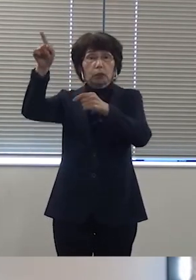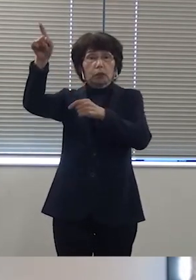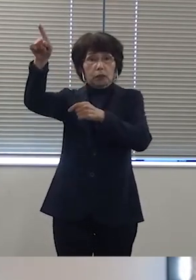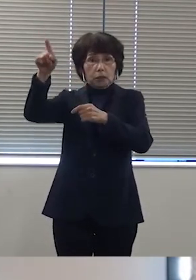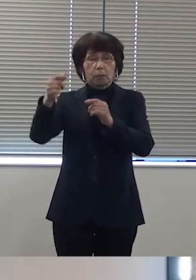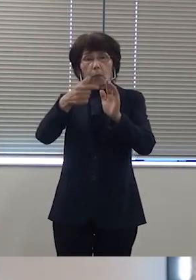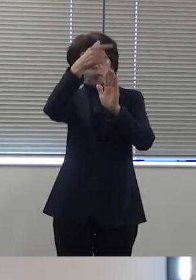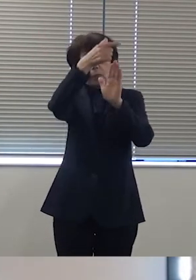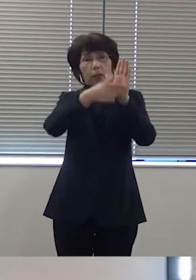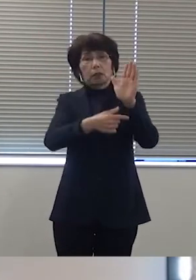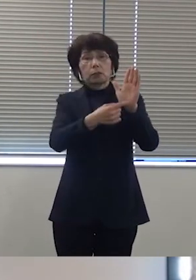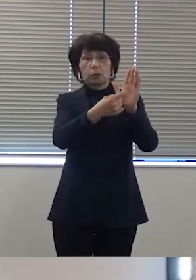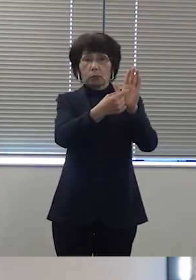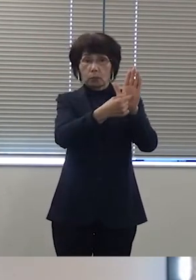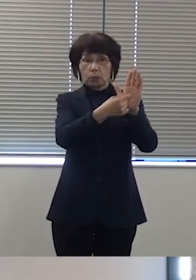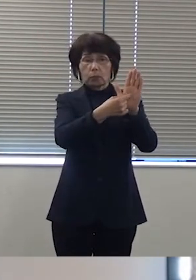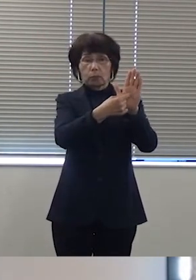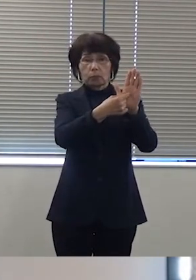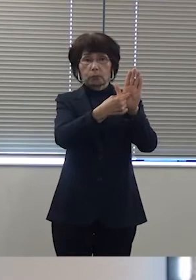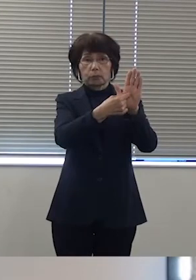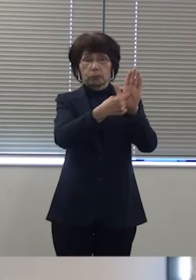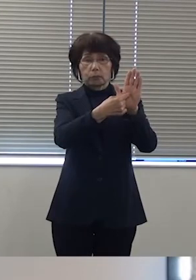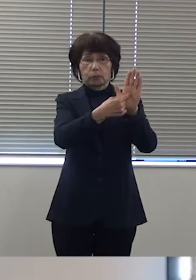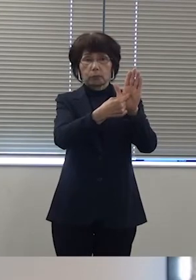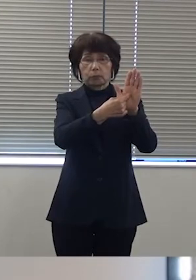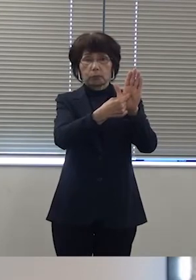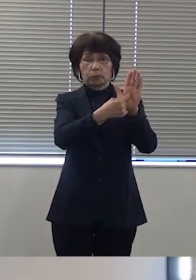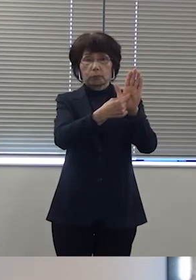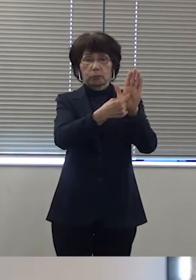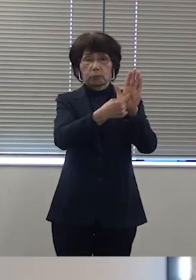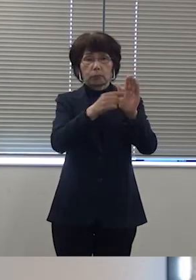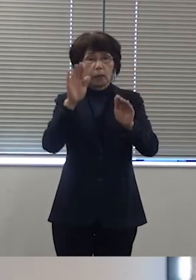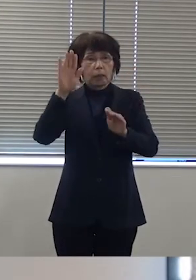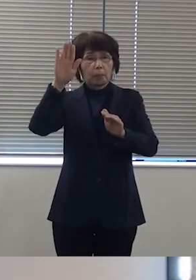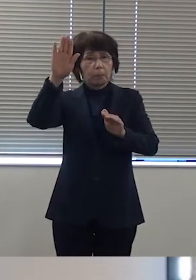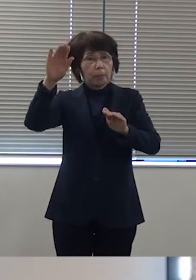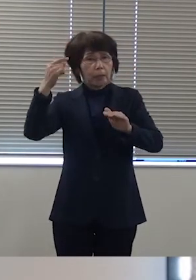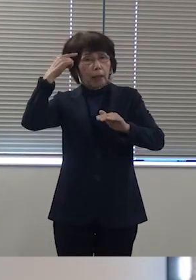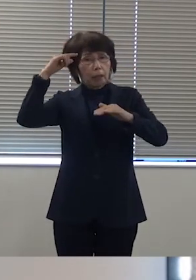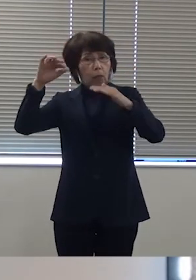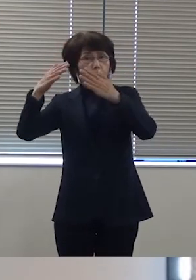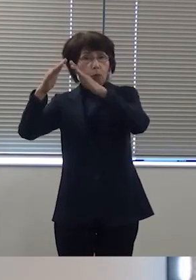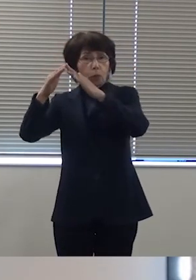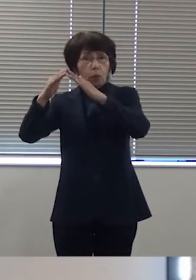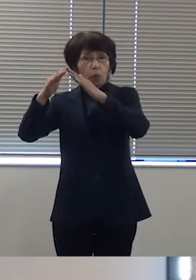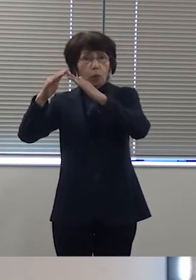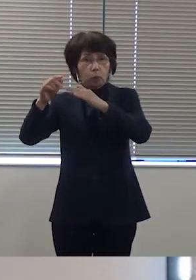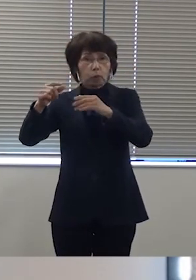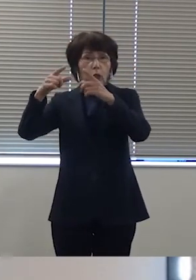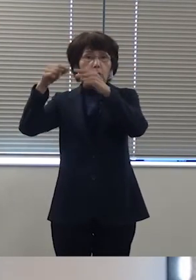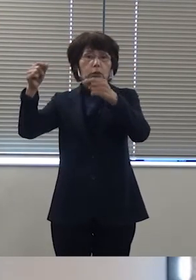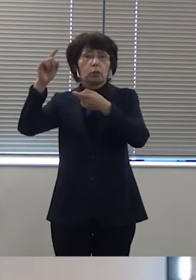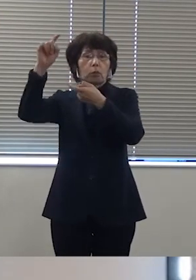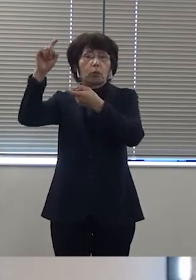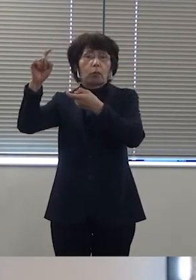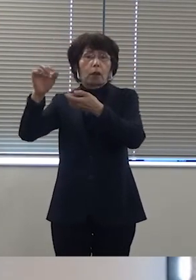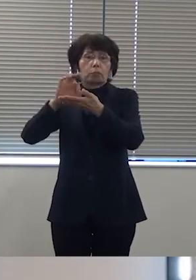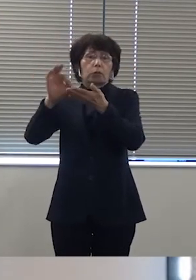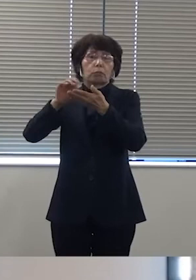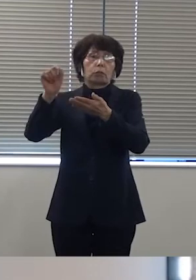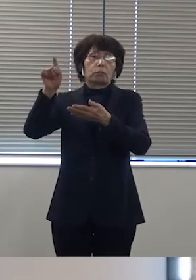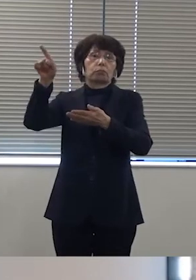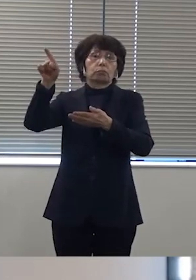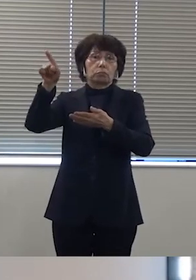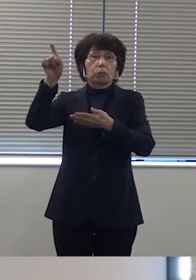よく使い出したので、それでやらせてくれということで、あの結局厚生労働省もしくは内閣府